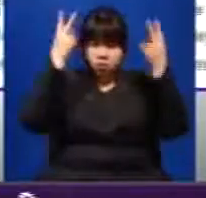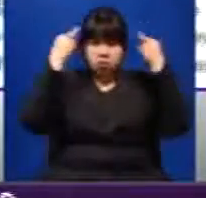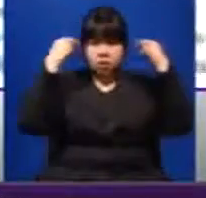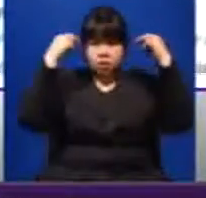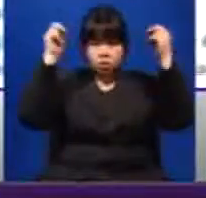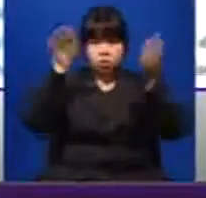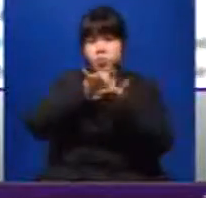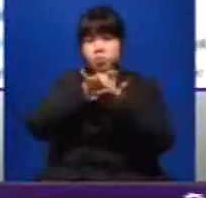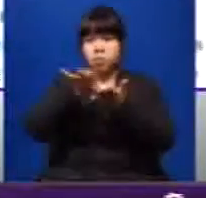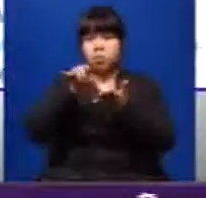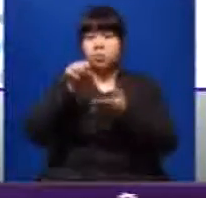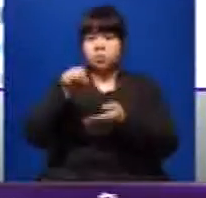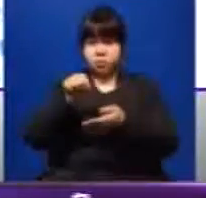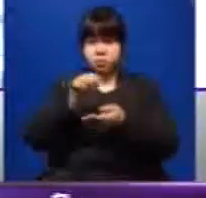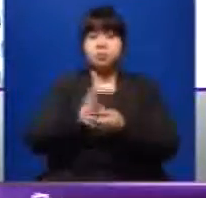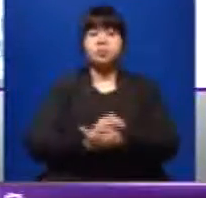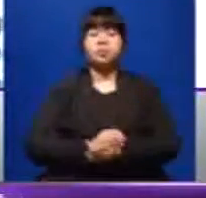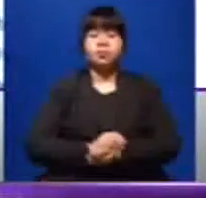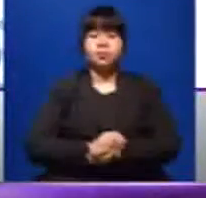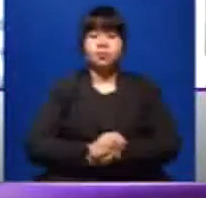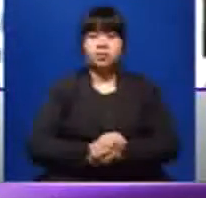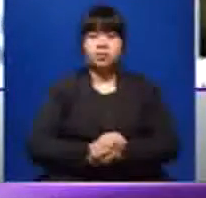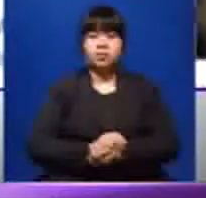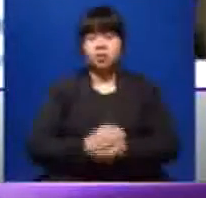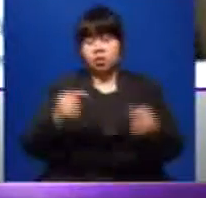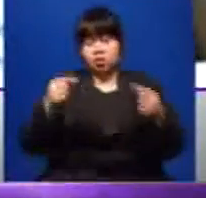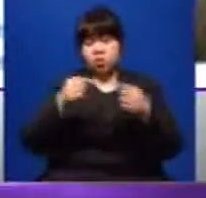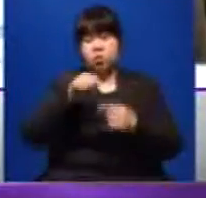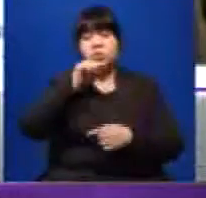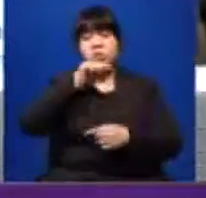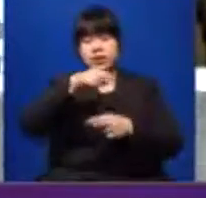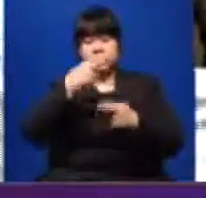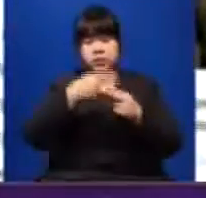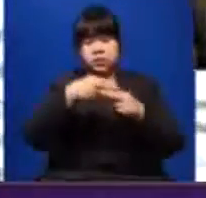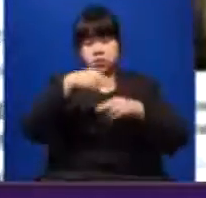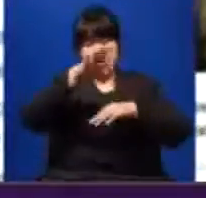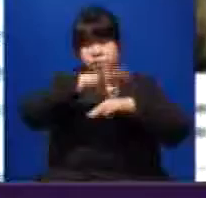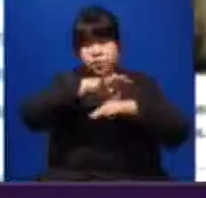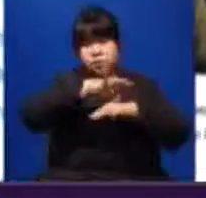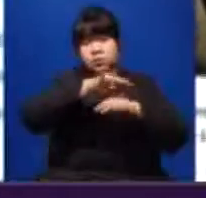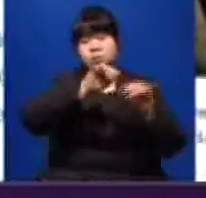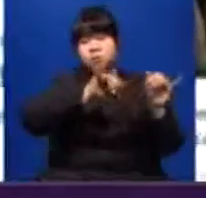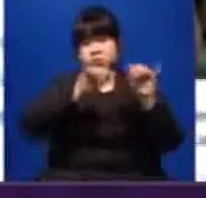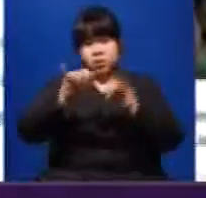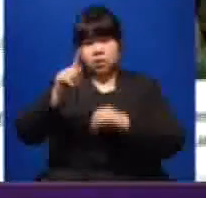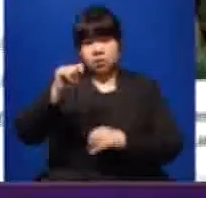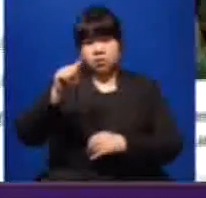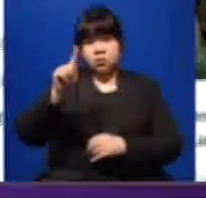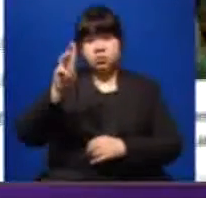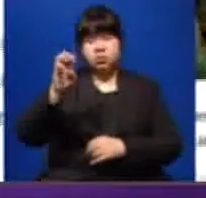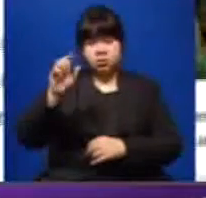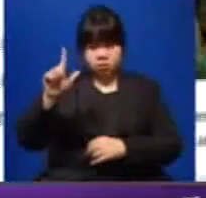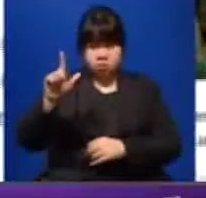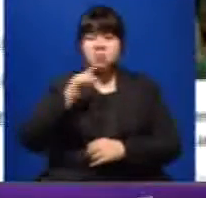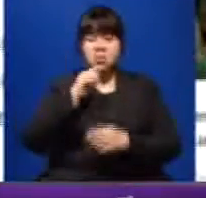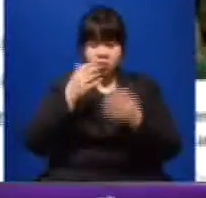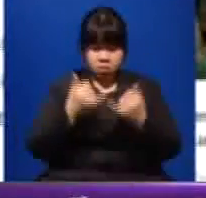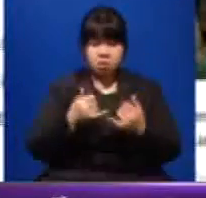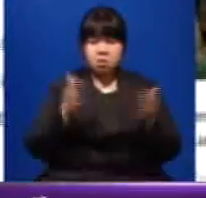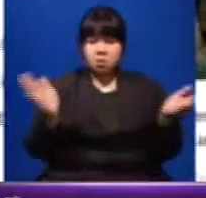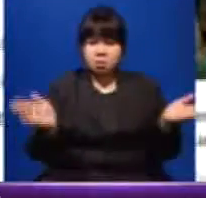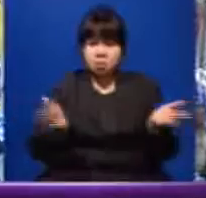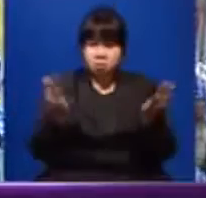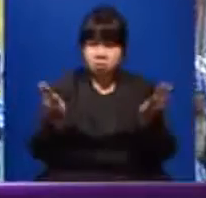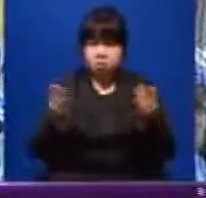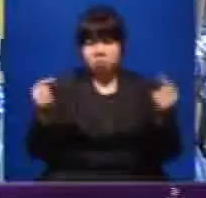พ้นสภาพการเป็นนายกรัฐมนตรีจากการมีคำสั่งโยกย้ายนายถวินเปลี่ยนศรีโดยความเคลื่อนไหวดังกล่าวกระตุ้นให้เกิดการถก